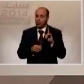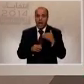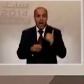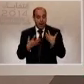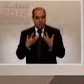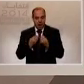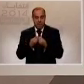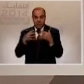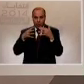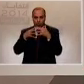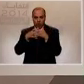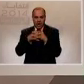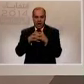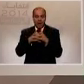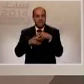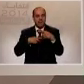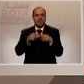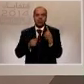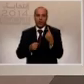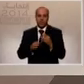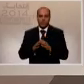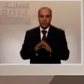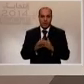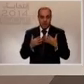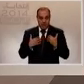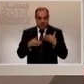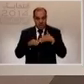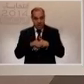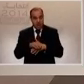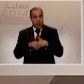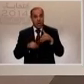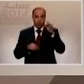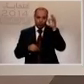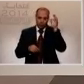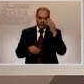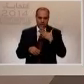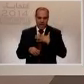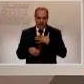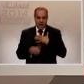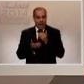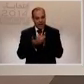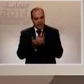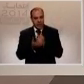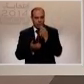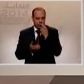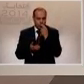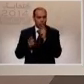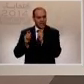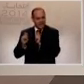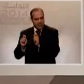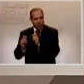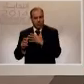كنا جميعا شركاء في المصير الواحد ان داخل الوطن او خارجه ف اقتصادنا وامننا